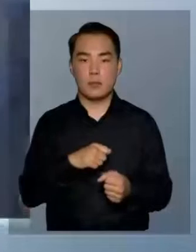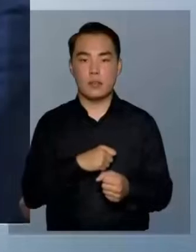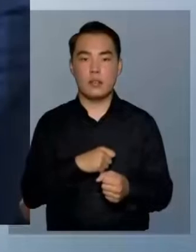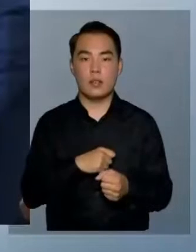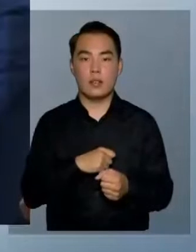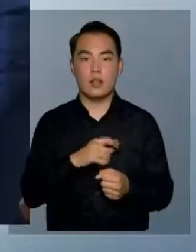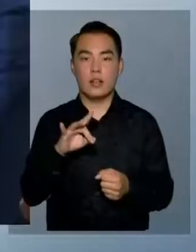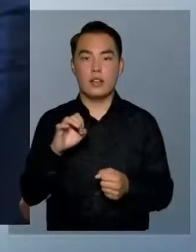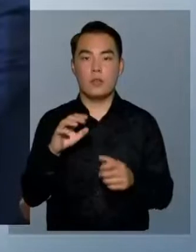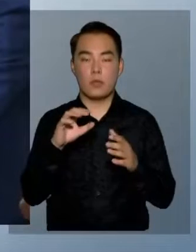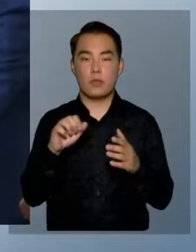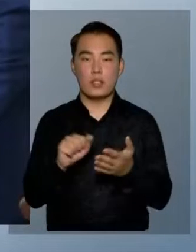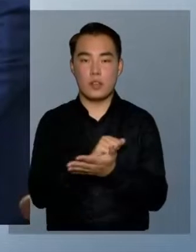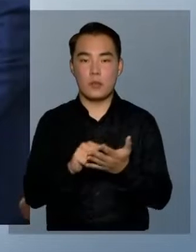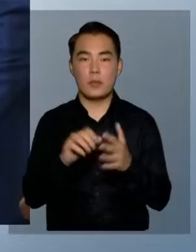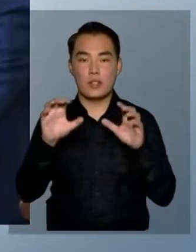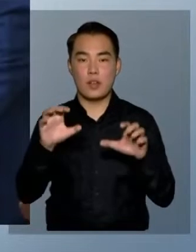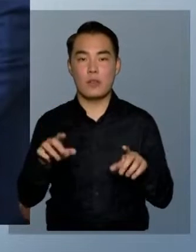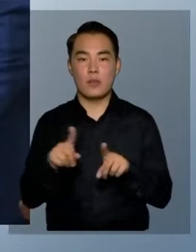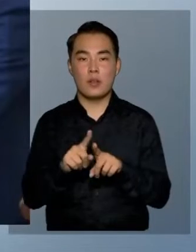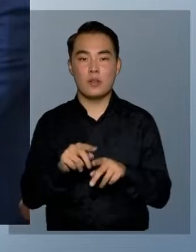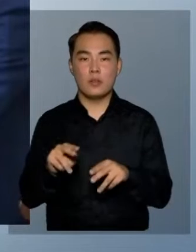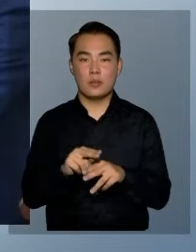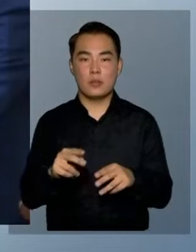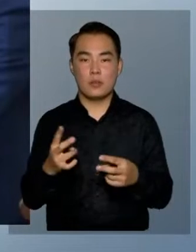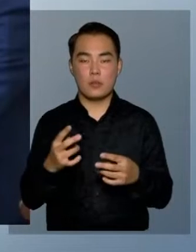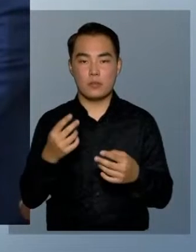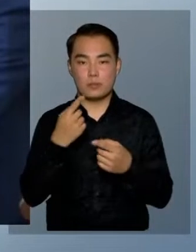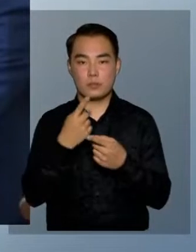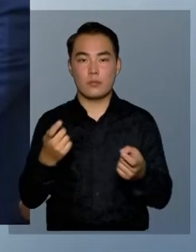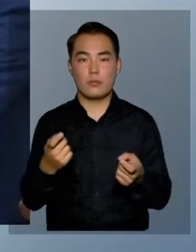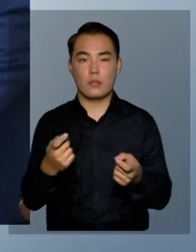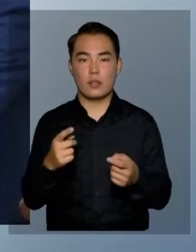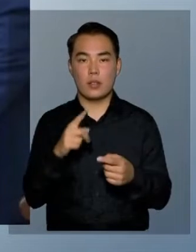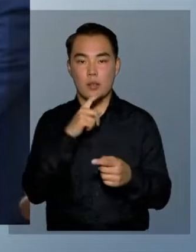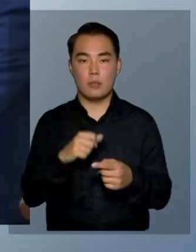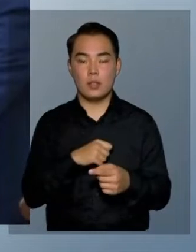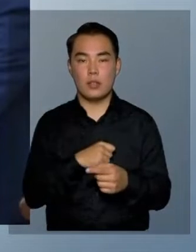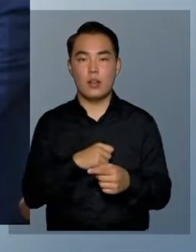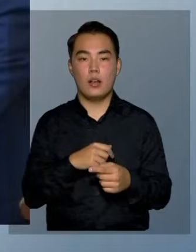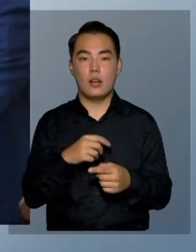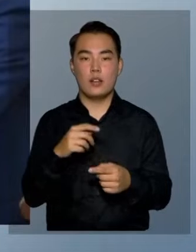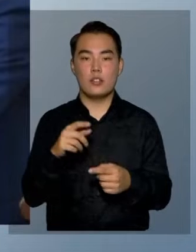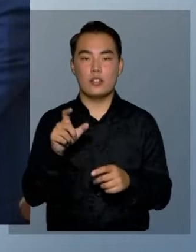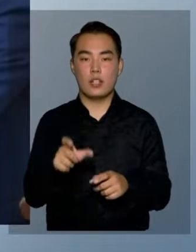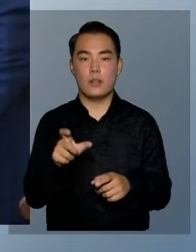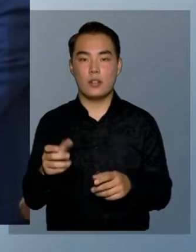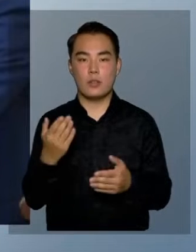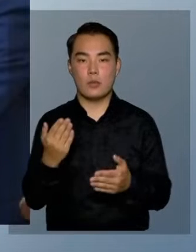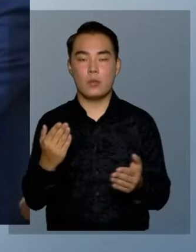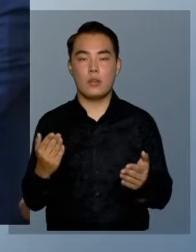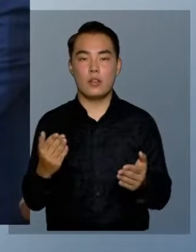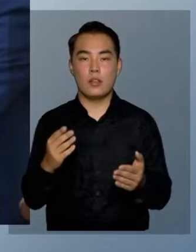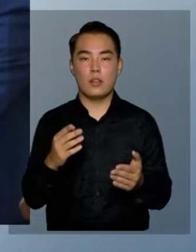реформаларды заңнамалық тұрғыда қамтамасыз ету жөніндегі жұмысы туралы баяндалды. Атап айтқанда, адам құқықтары жөніндегі уәкілдің